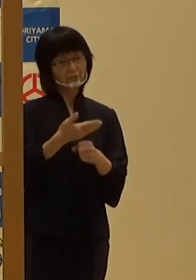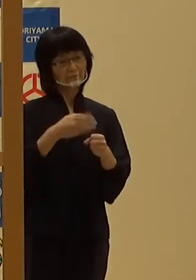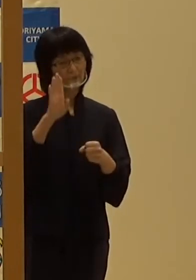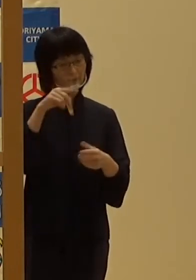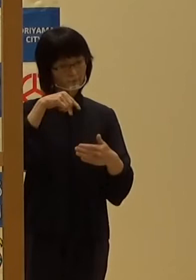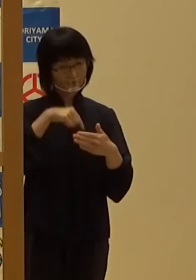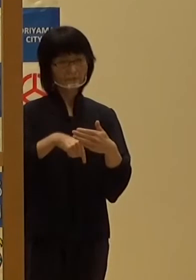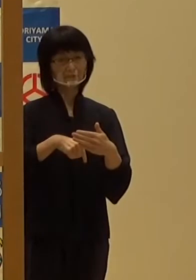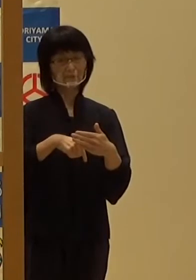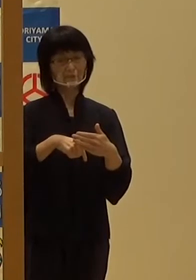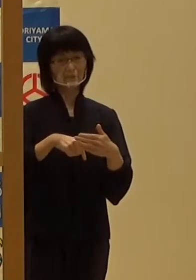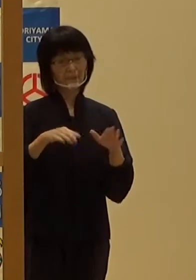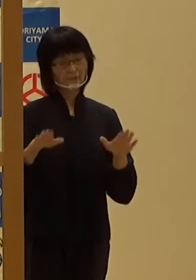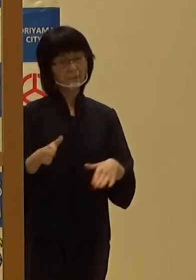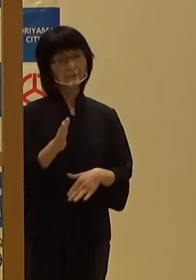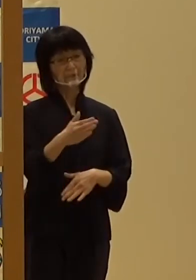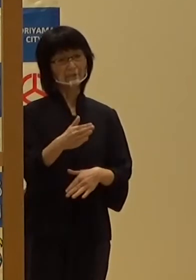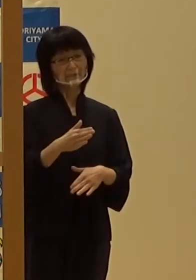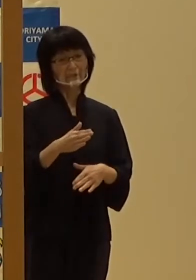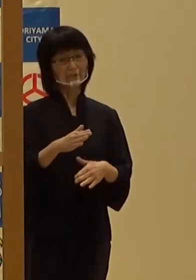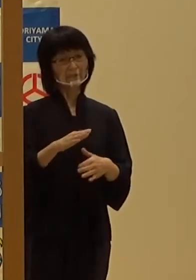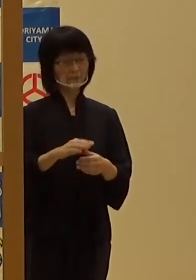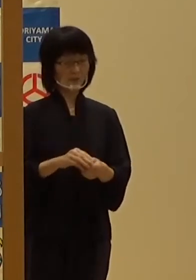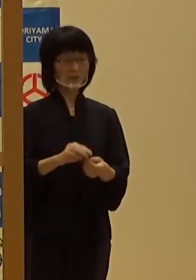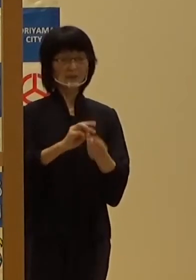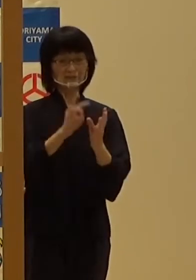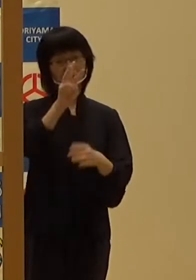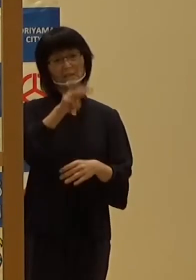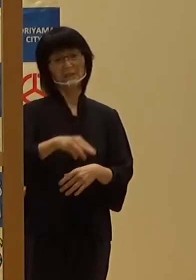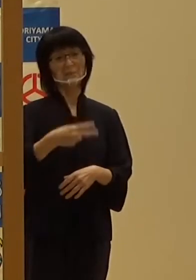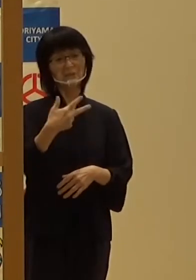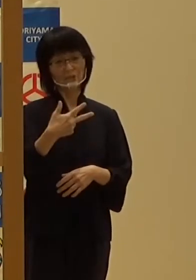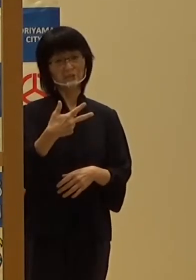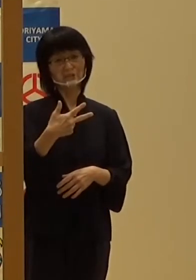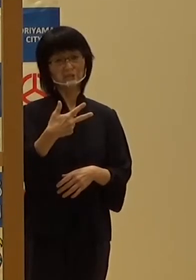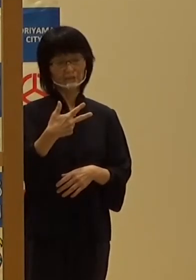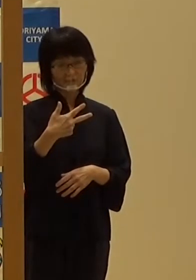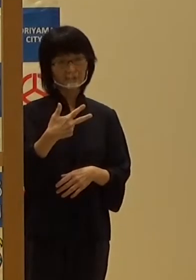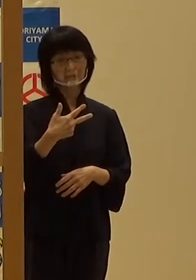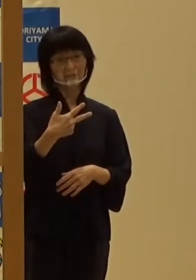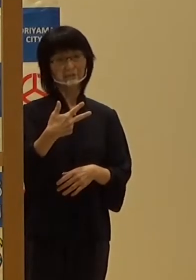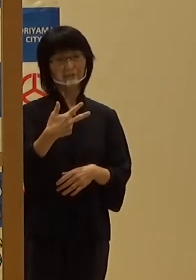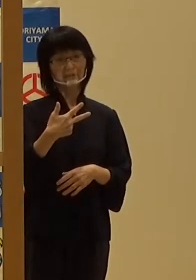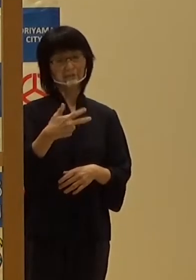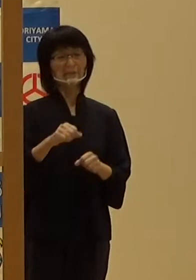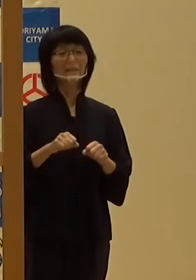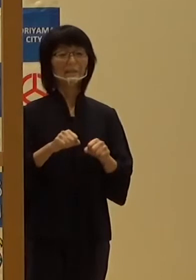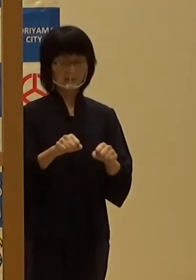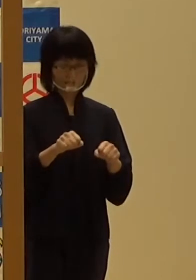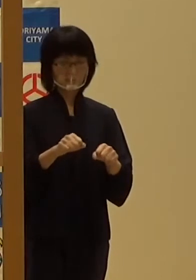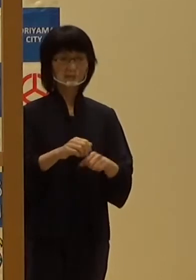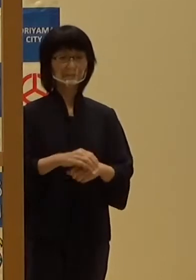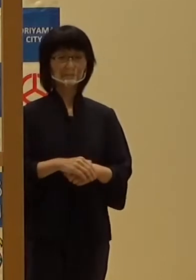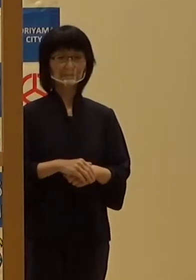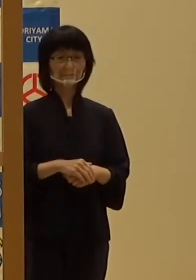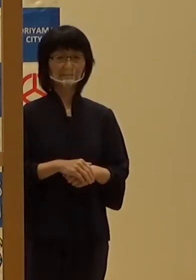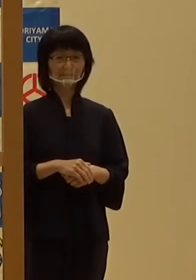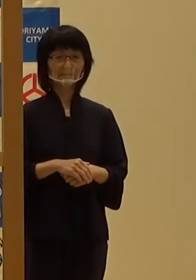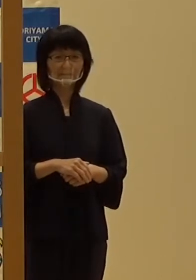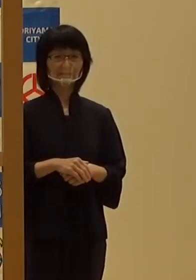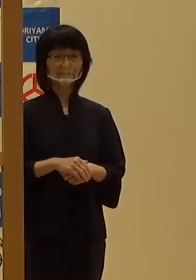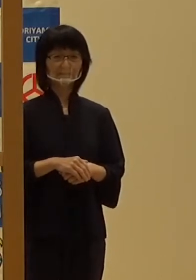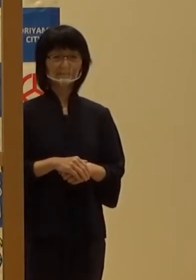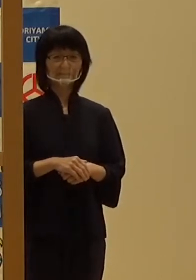では最近、須賀川ですか、須賀川市での実施されております。